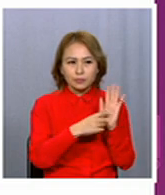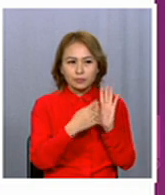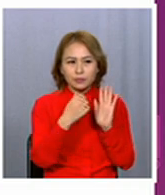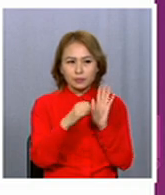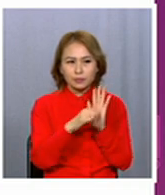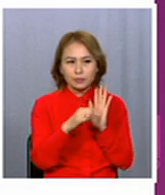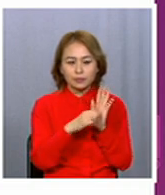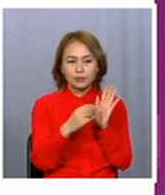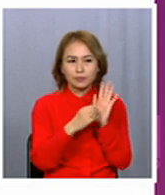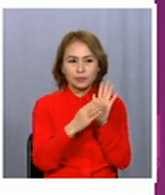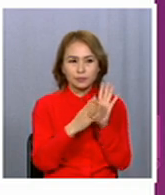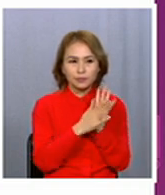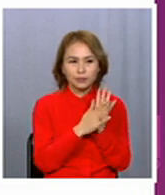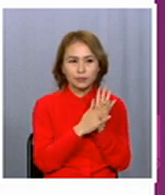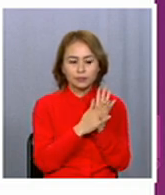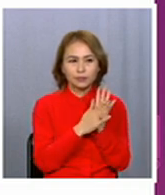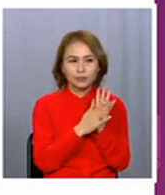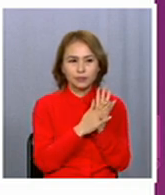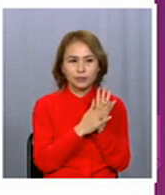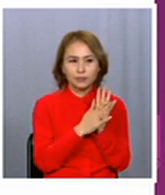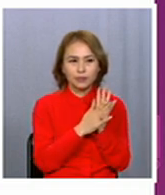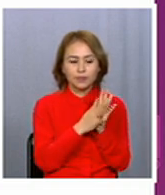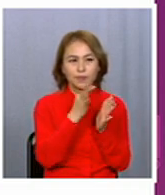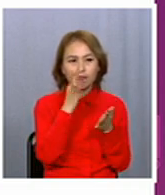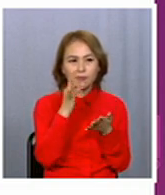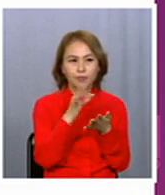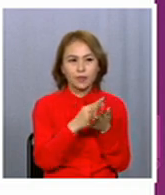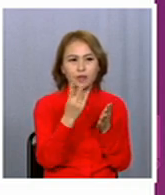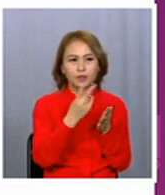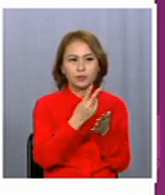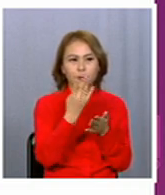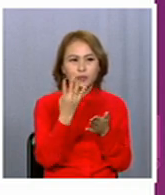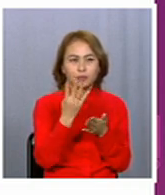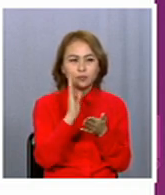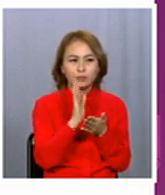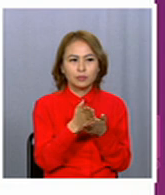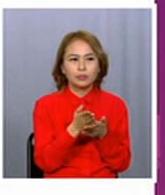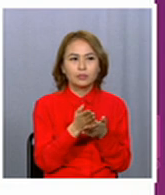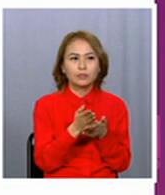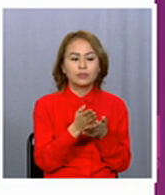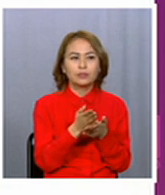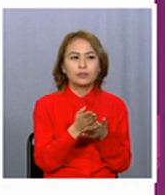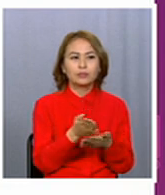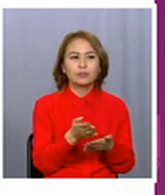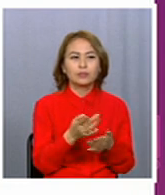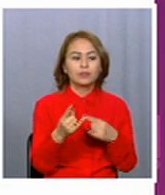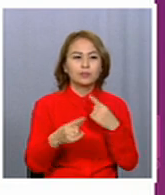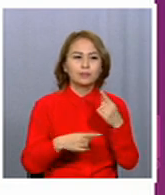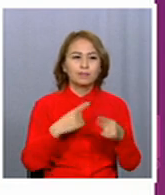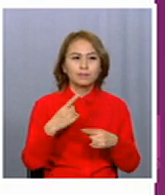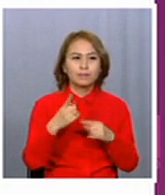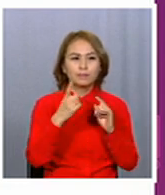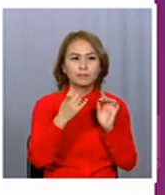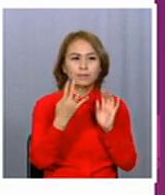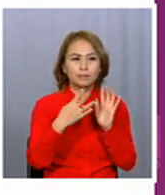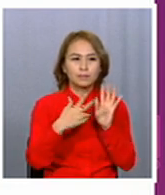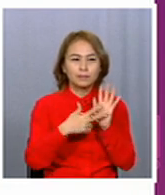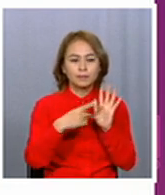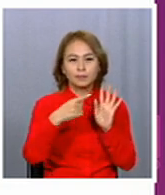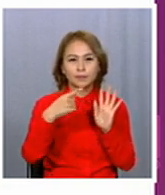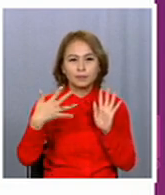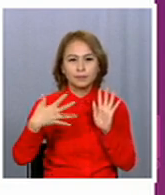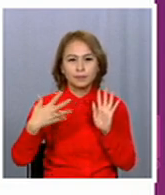табамыз. Көбейтіндінің мәні 24-ке тең. Келесі кезекте 148